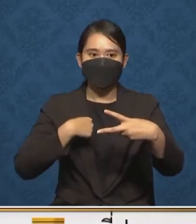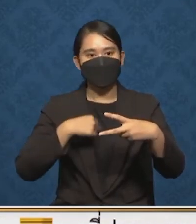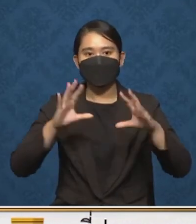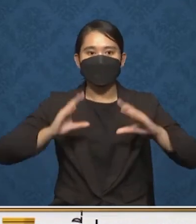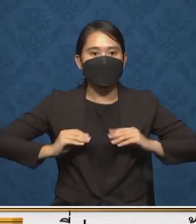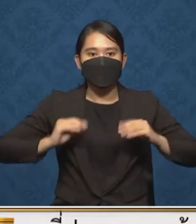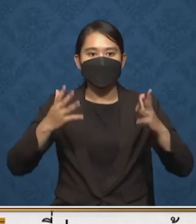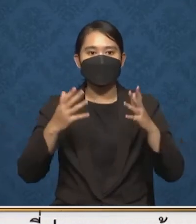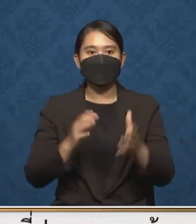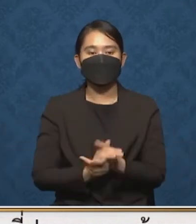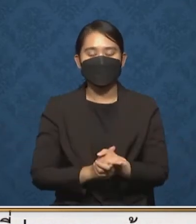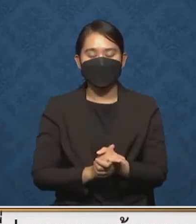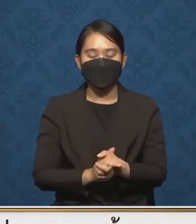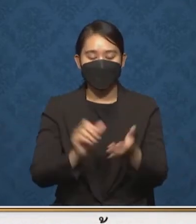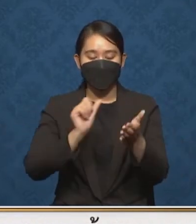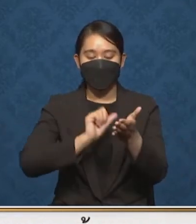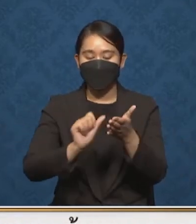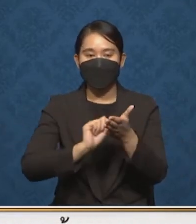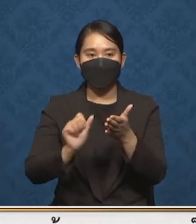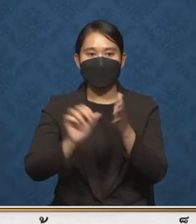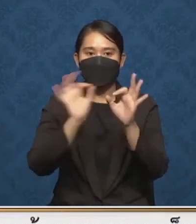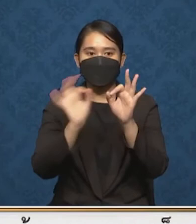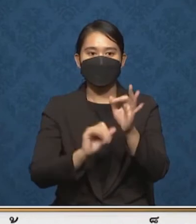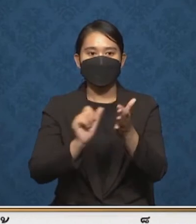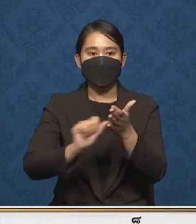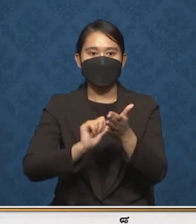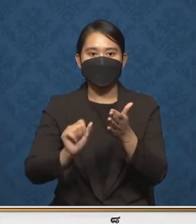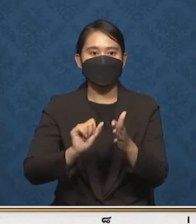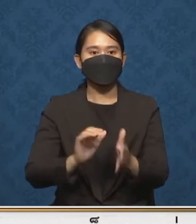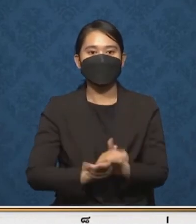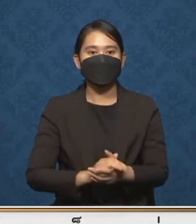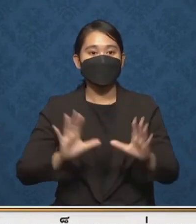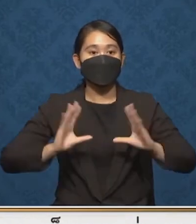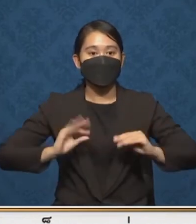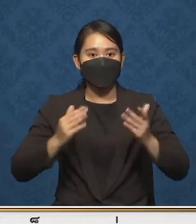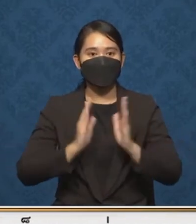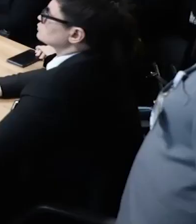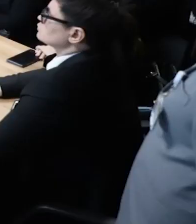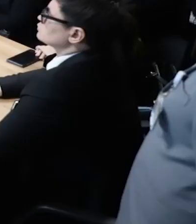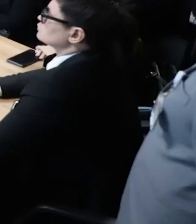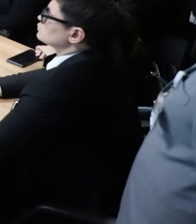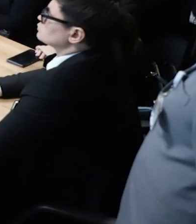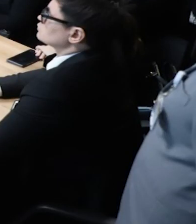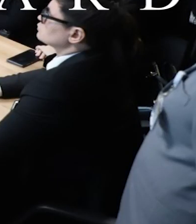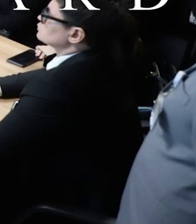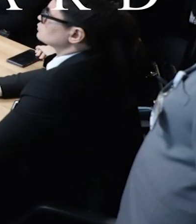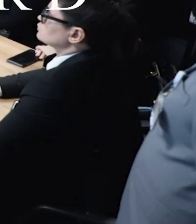วยในการแก้ไขข้อความเพิ่มเติมในมาตรา4ตรงนี้ได้ครับขอบคุณครับท่านประธานครับ